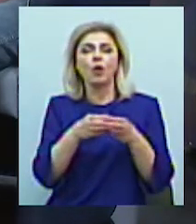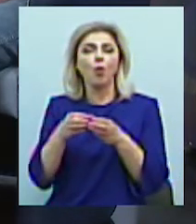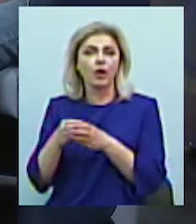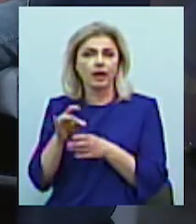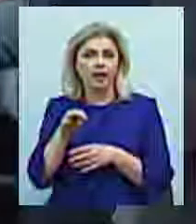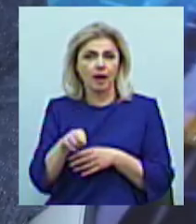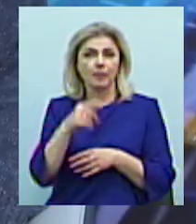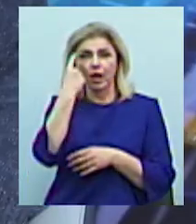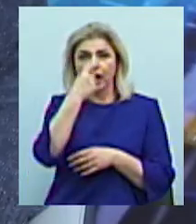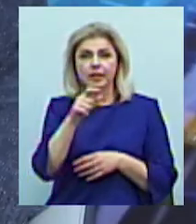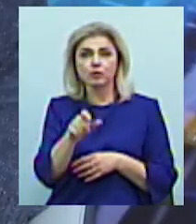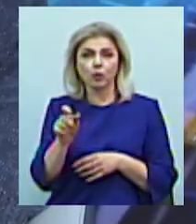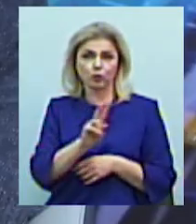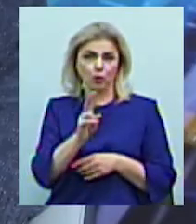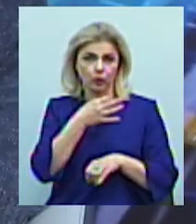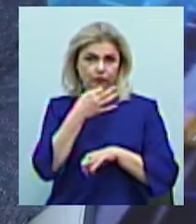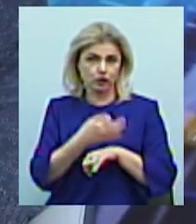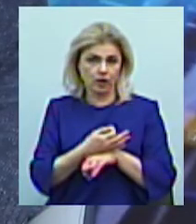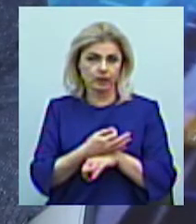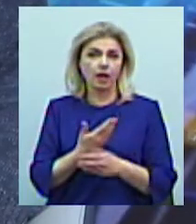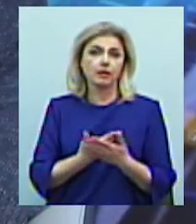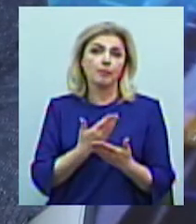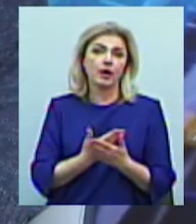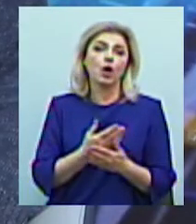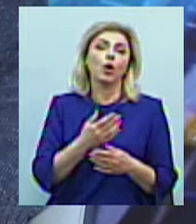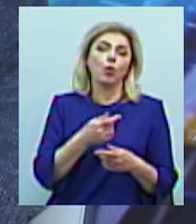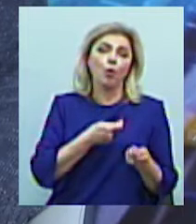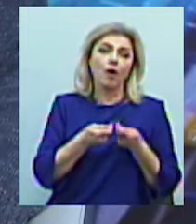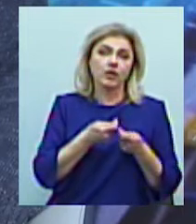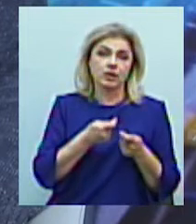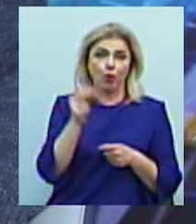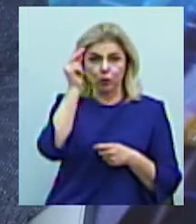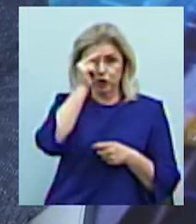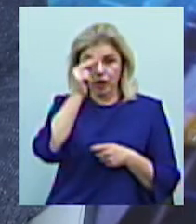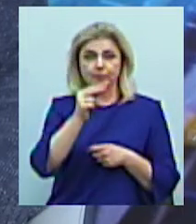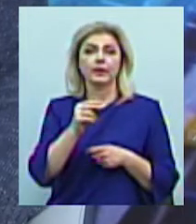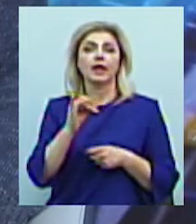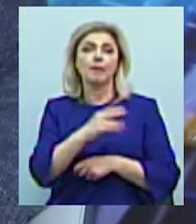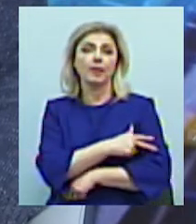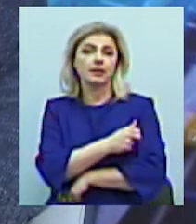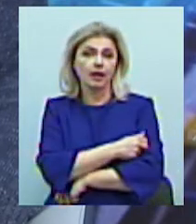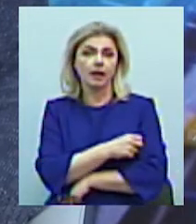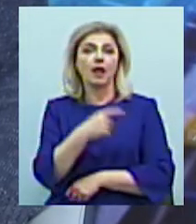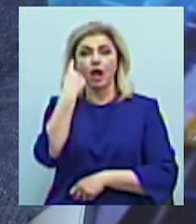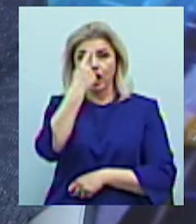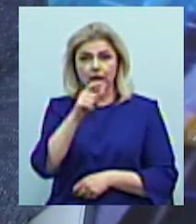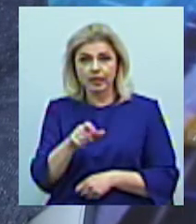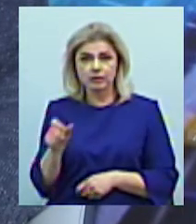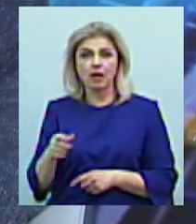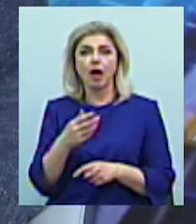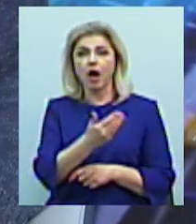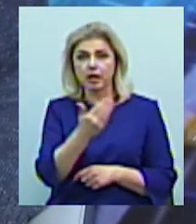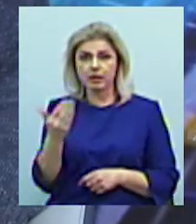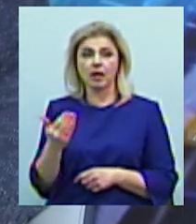лиц, которые отвечают. То есть руководитель учебного учреждения, медицинские, то есть лица, которые учебное учреждение, они, понятное